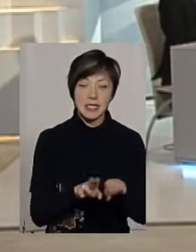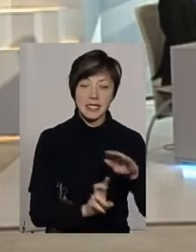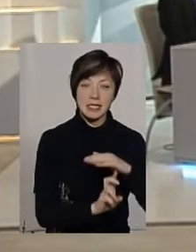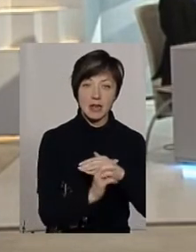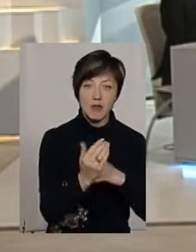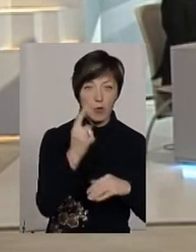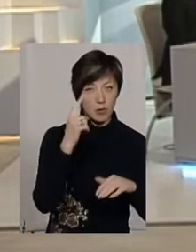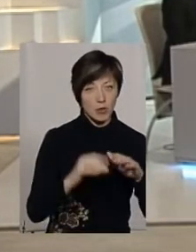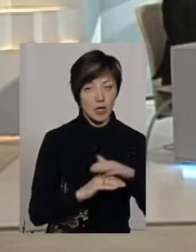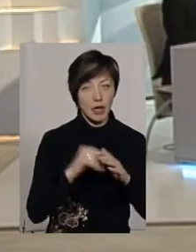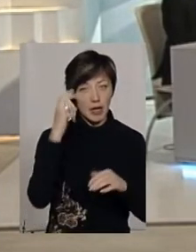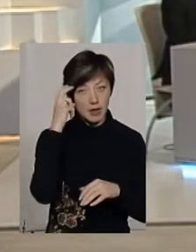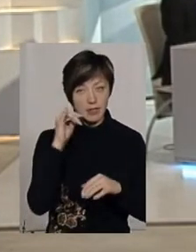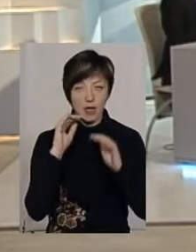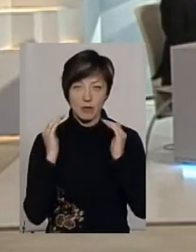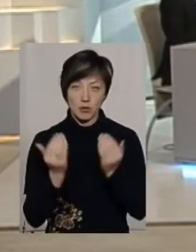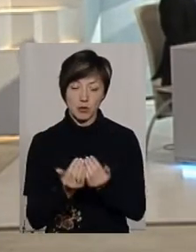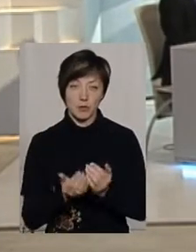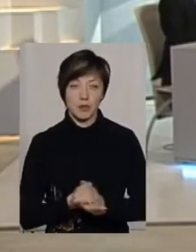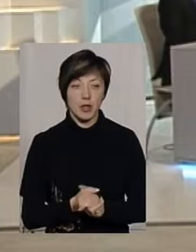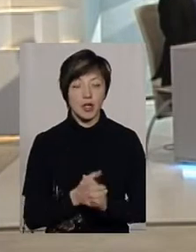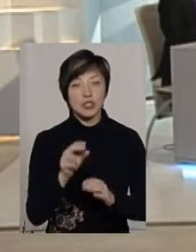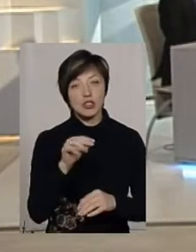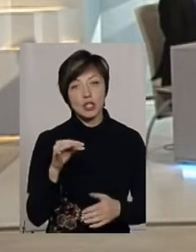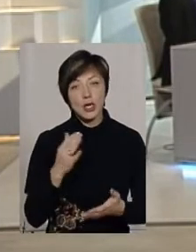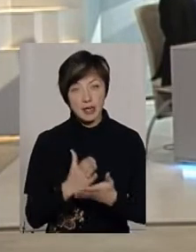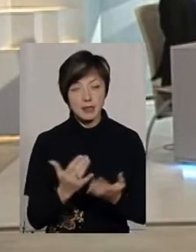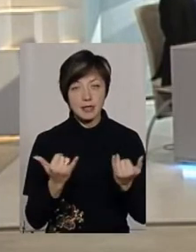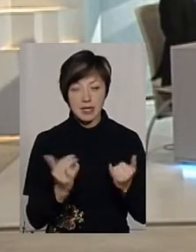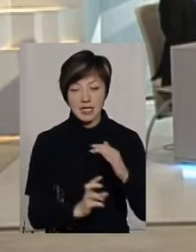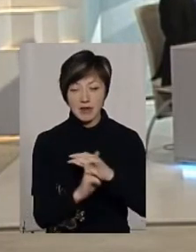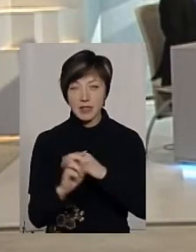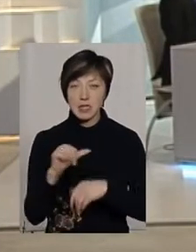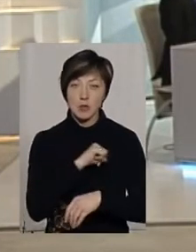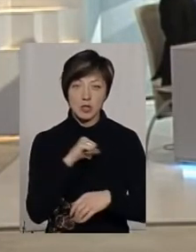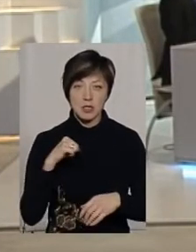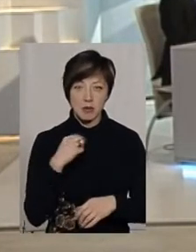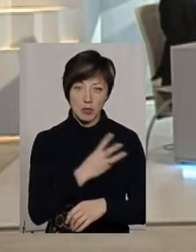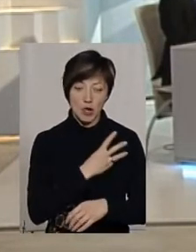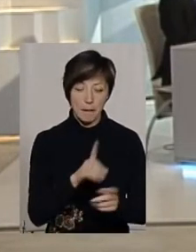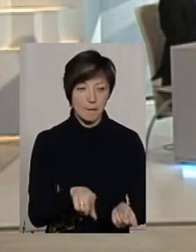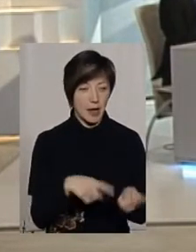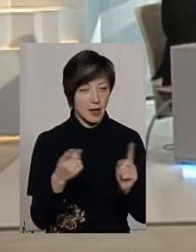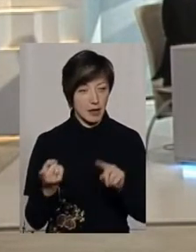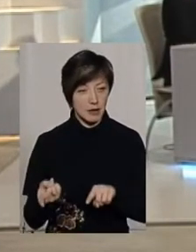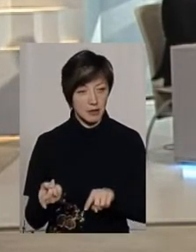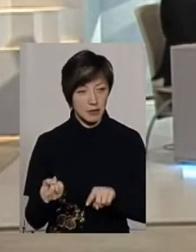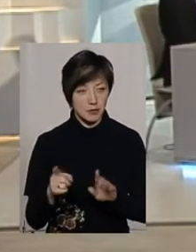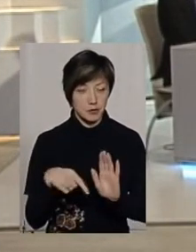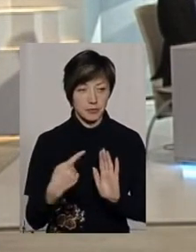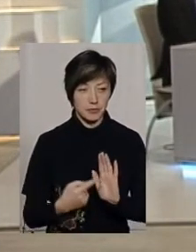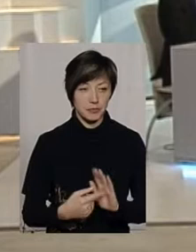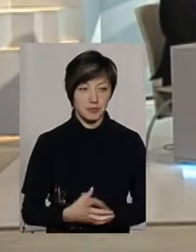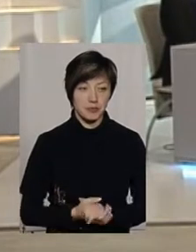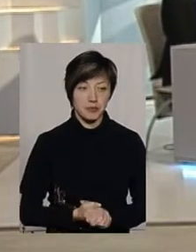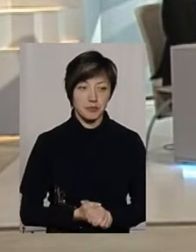які підпорядковуються київському, чи є вже зараз церкви, які самостійно от виявили бажання перейти з московського